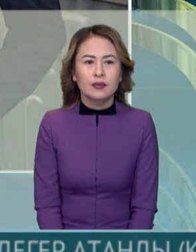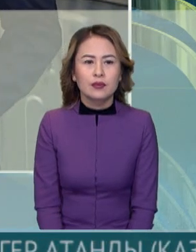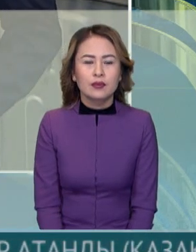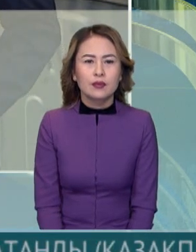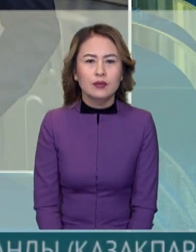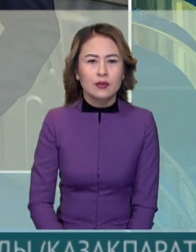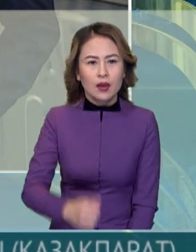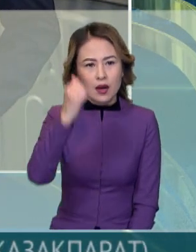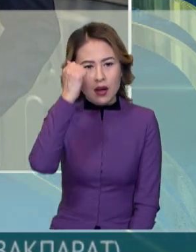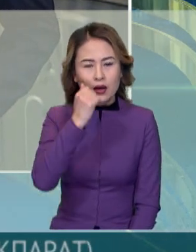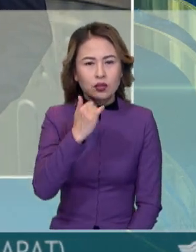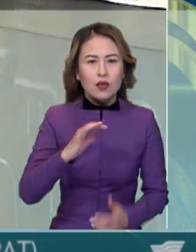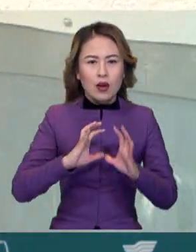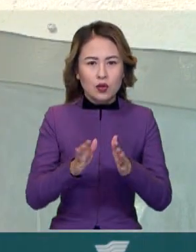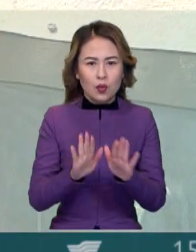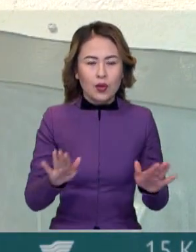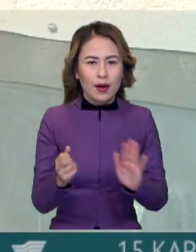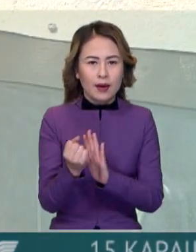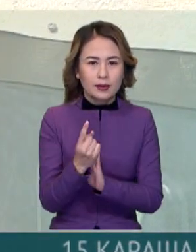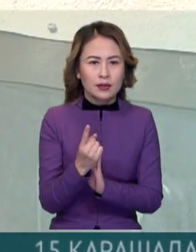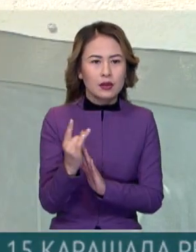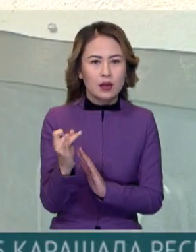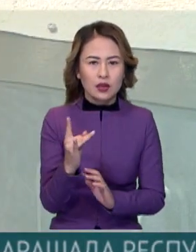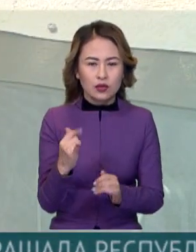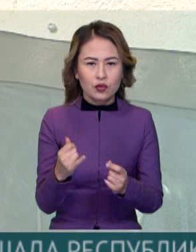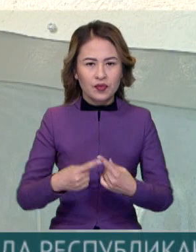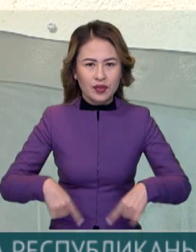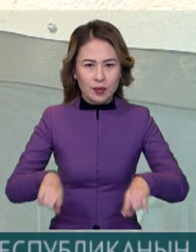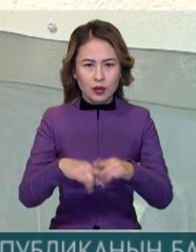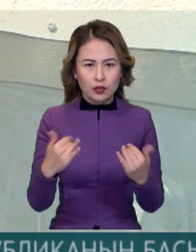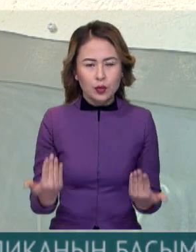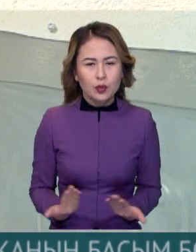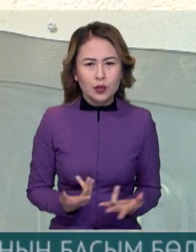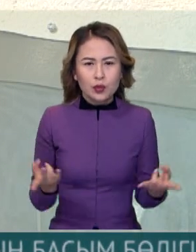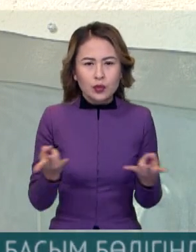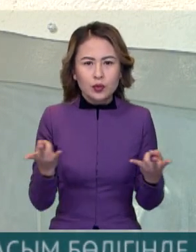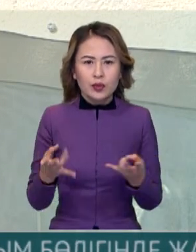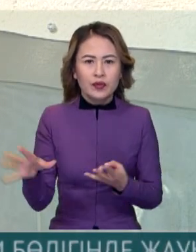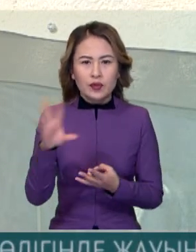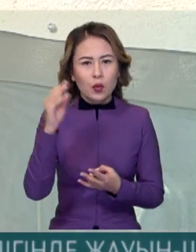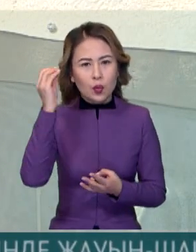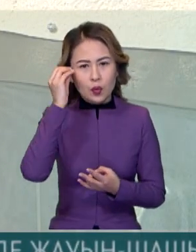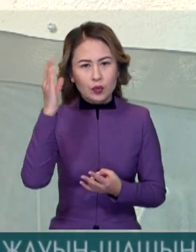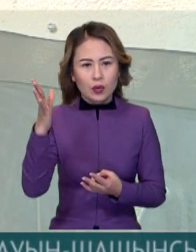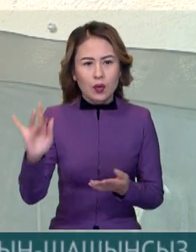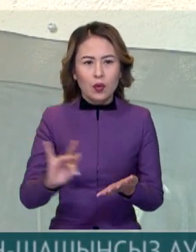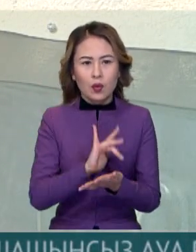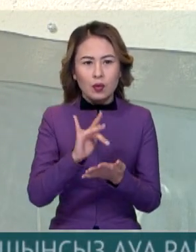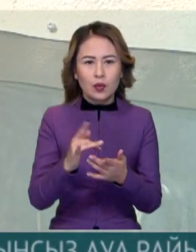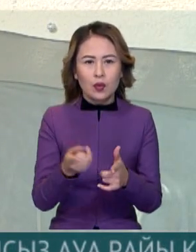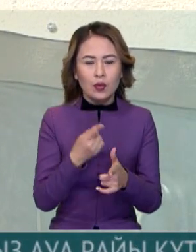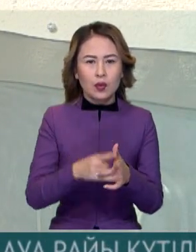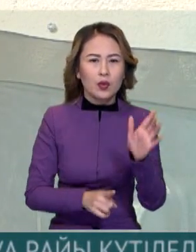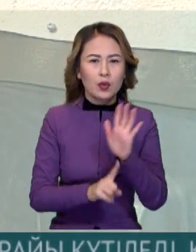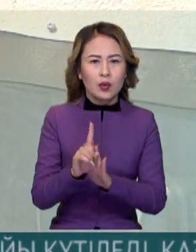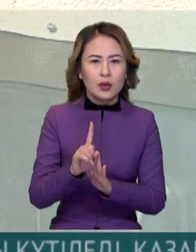Рахмет, Мөлдір. Бұл халықаралық көрме осымен 11-ші рет ұйымдастырылып жатыр екен. Мұнда тұрмысқа қажетті түрлі ақылды құралдар қойылған. Мәселен,